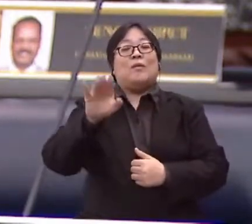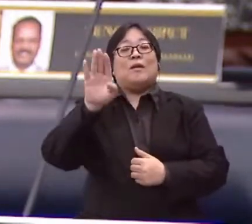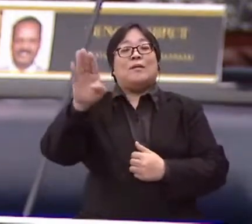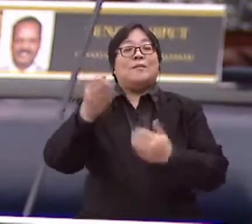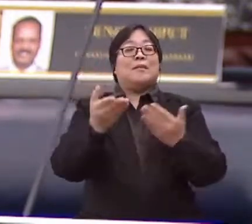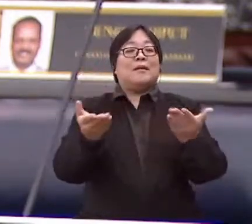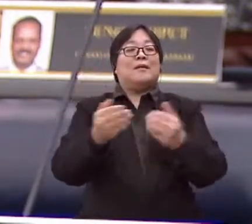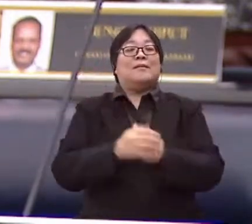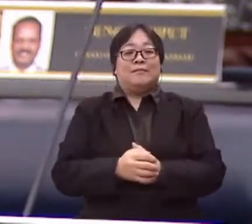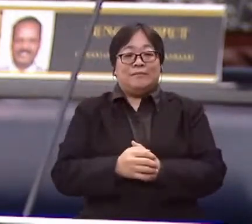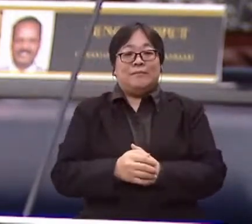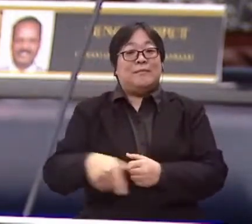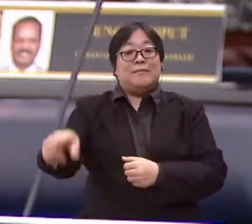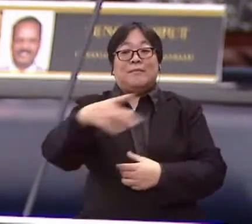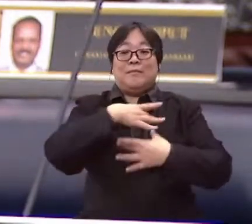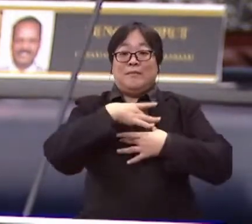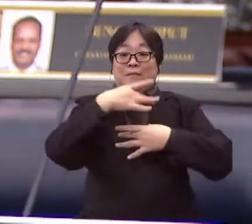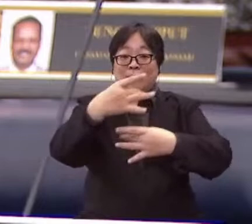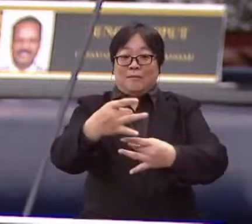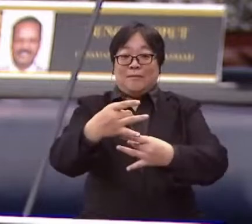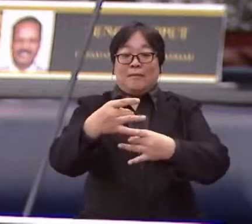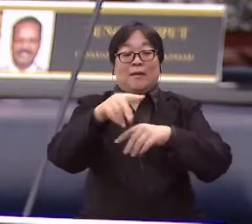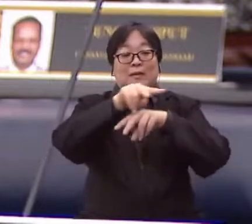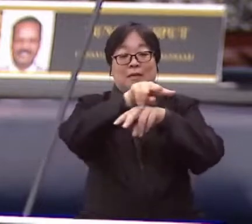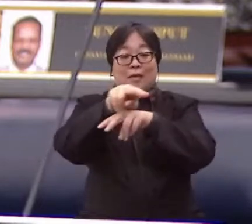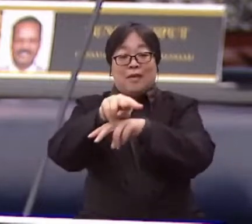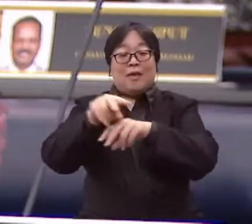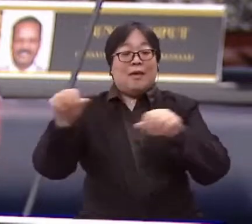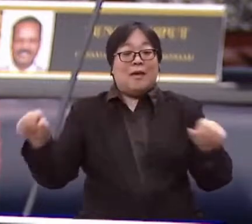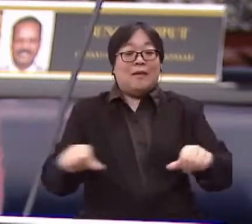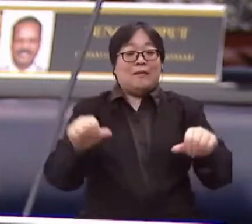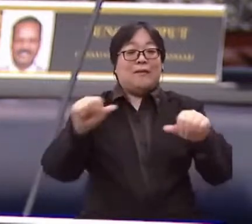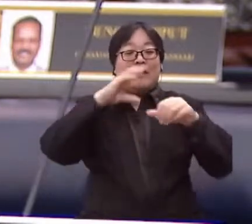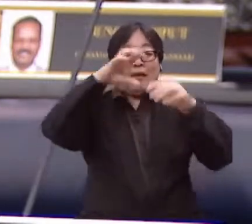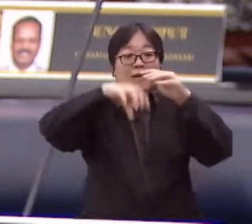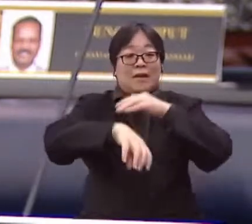yang berminat untuk memantau aktivitas